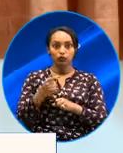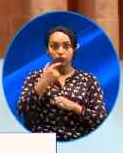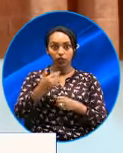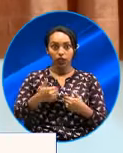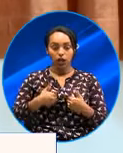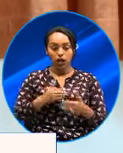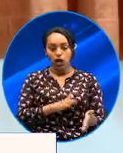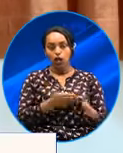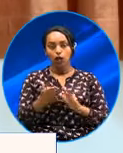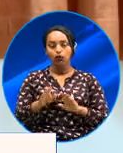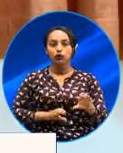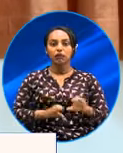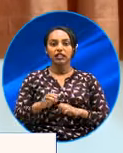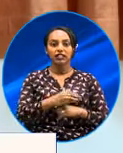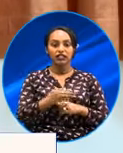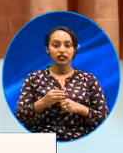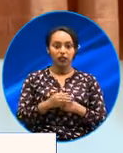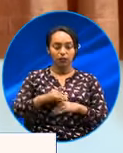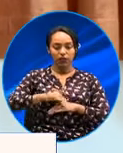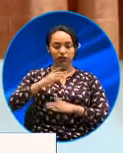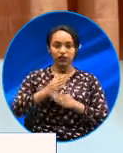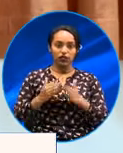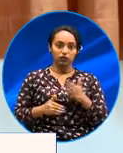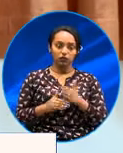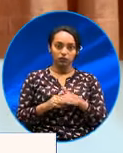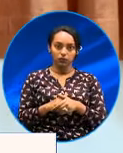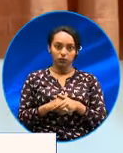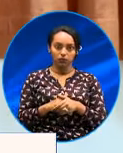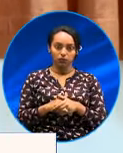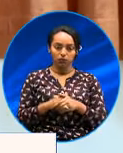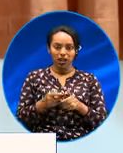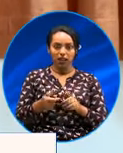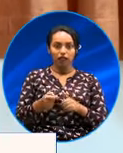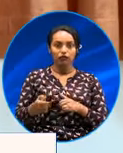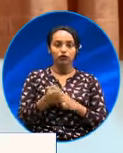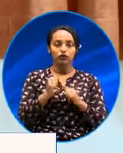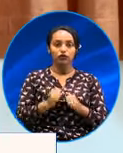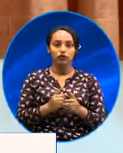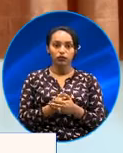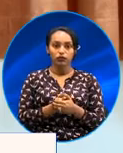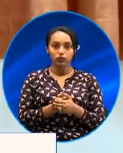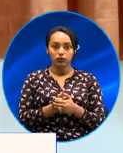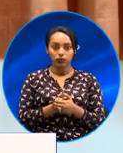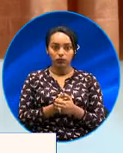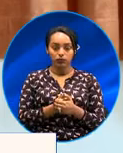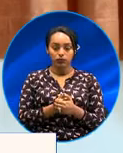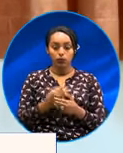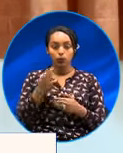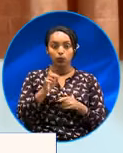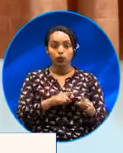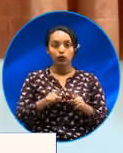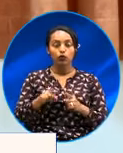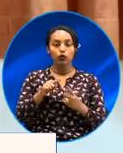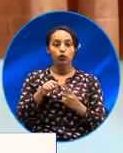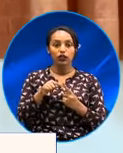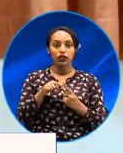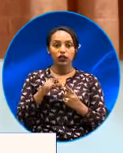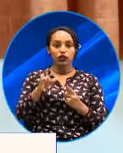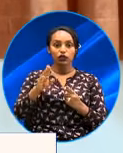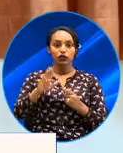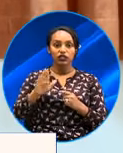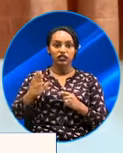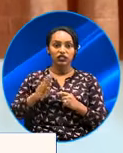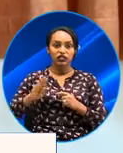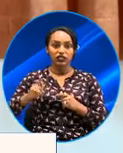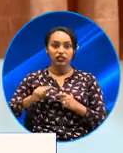የምንለው ለሞት የሚያደርስ እና በከፍተኛ ደረጃ የሚያጣድፍ ሊሆን ይችላል፣ ወይ ደግሞ ወደ